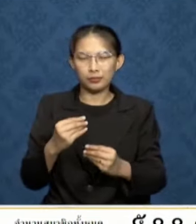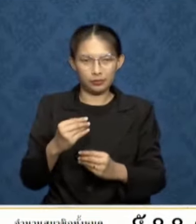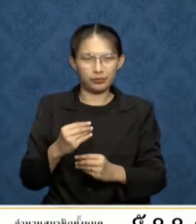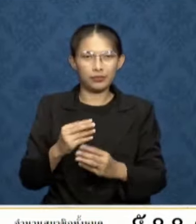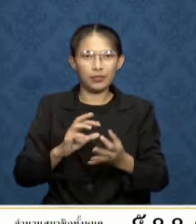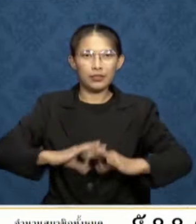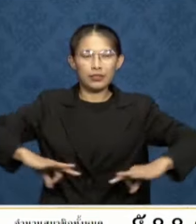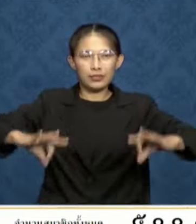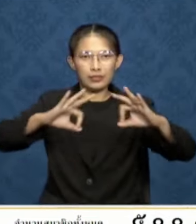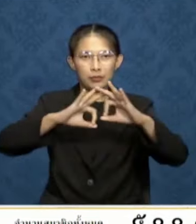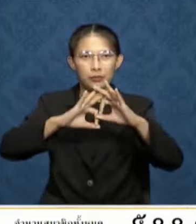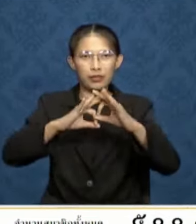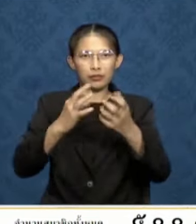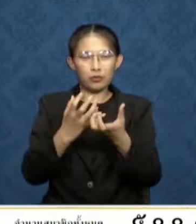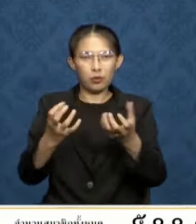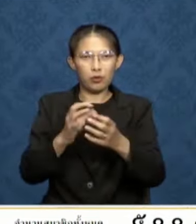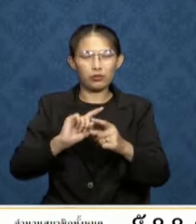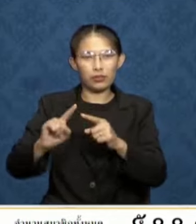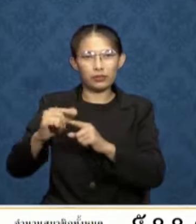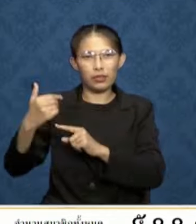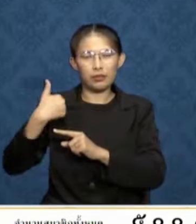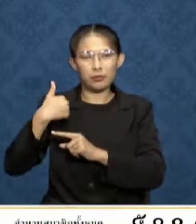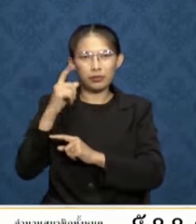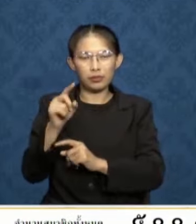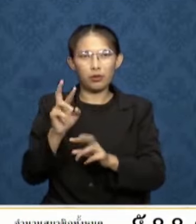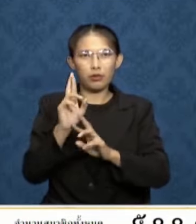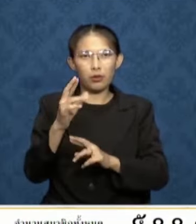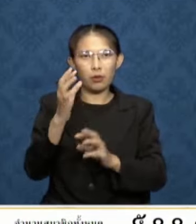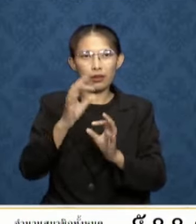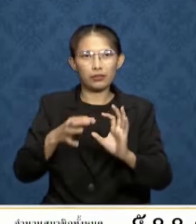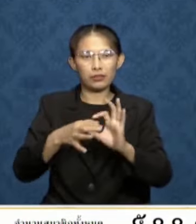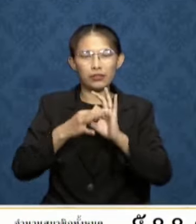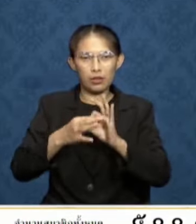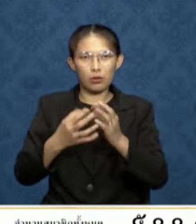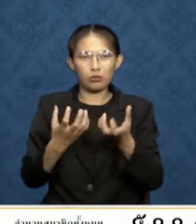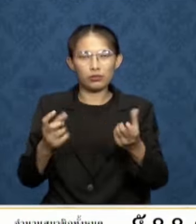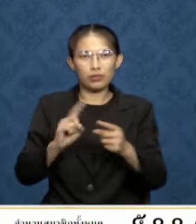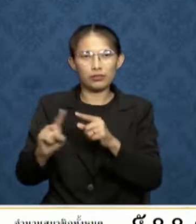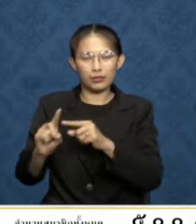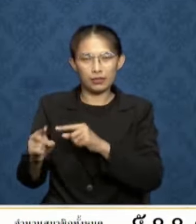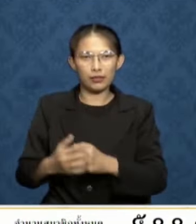แบ